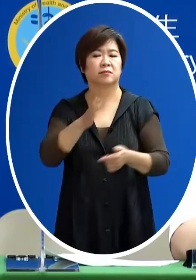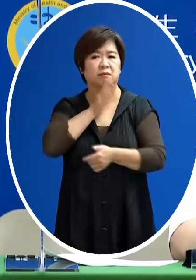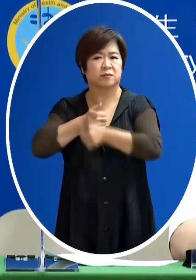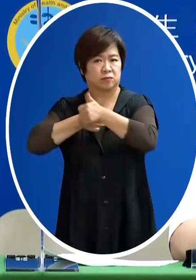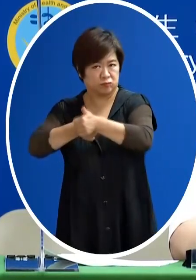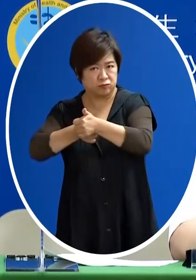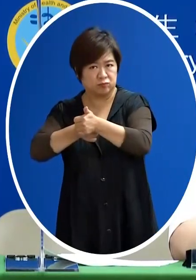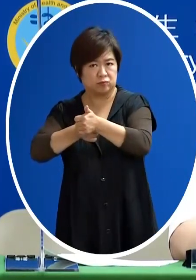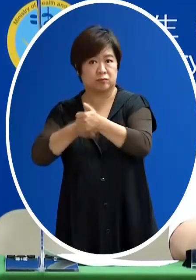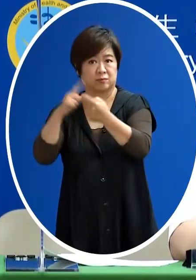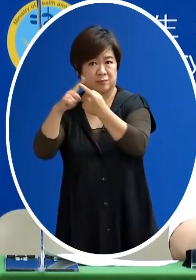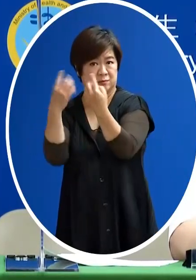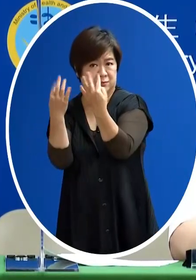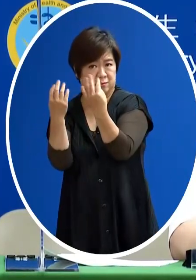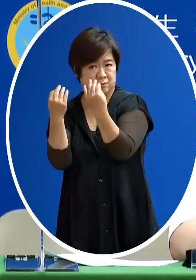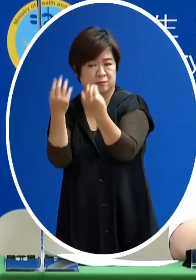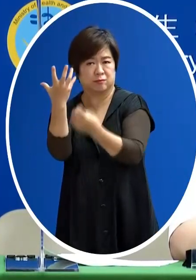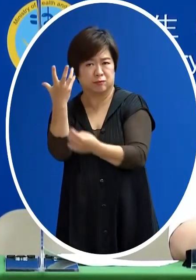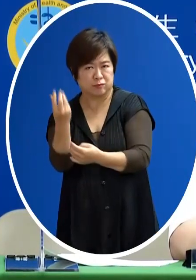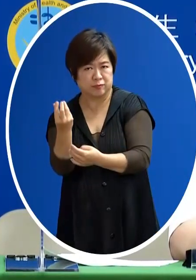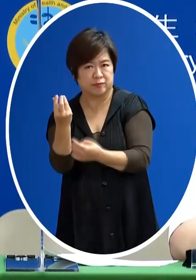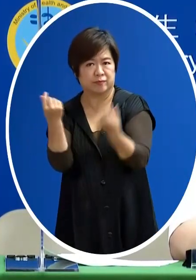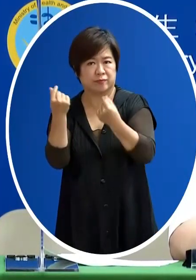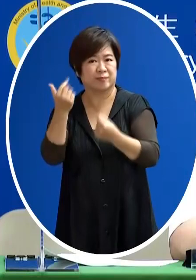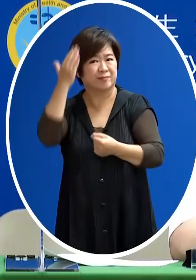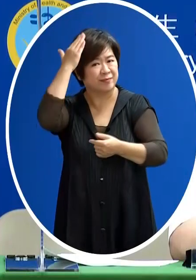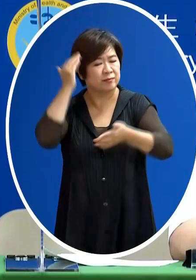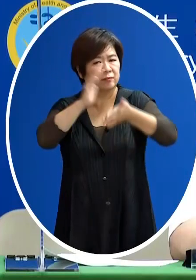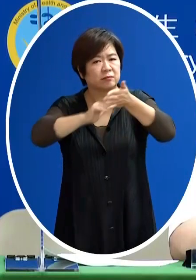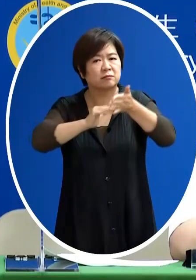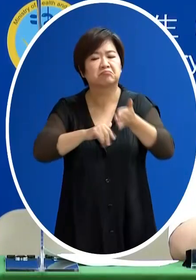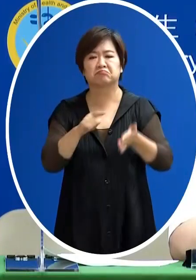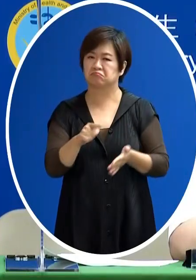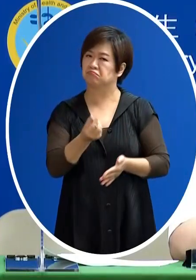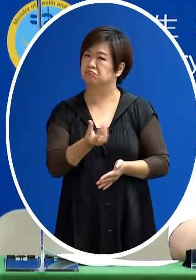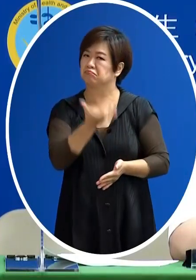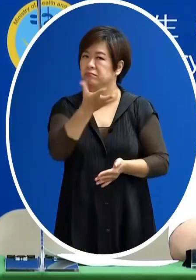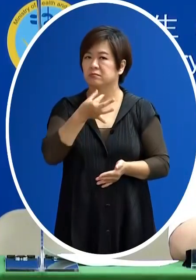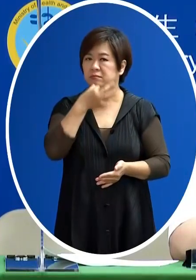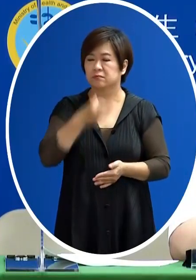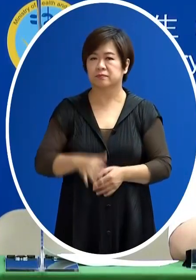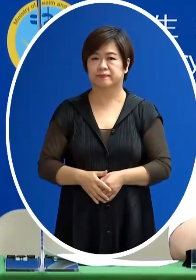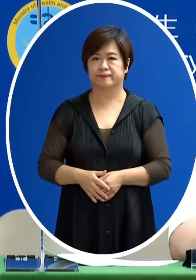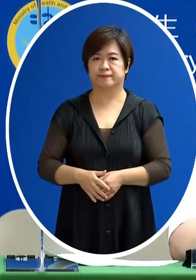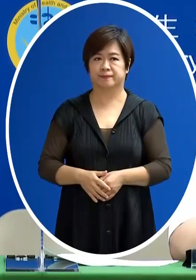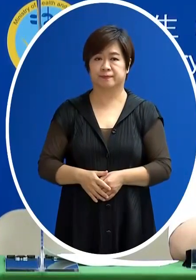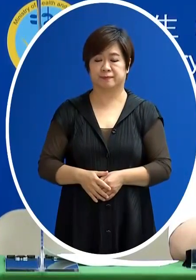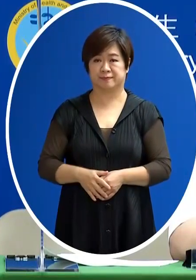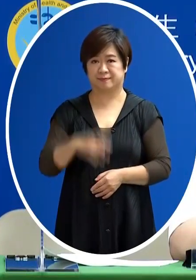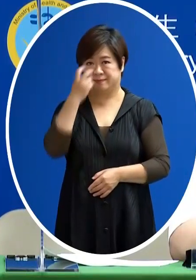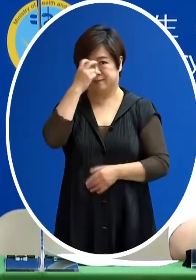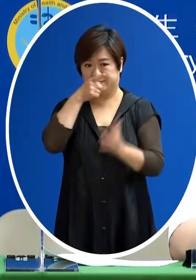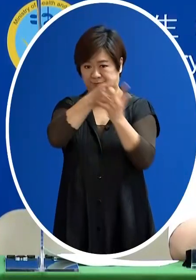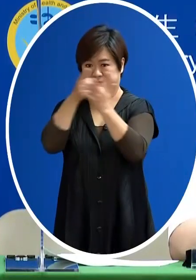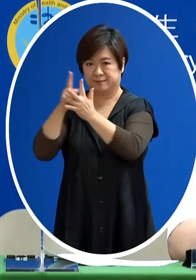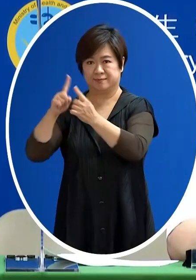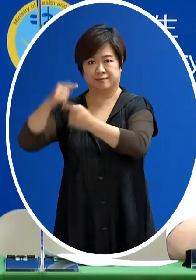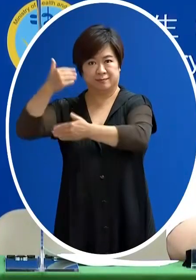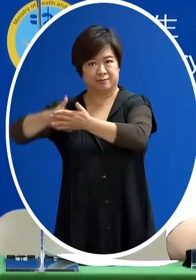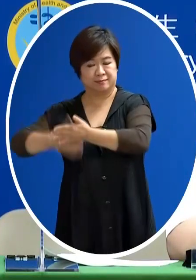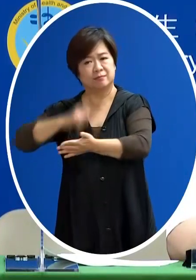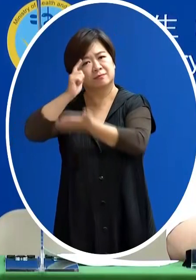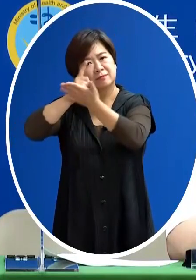的比例会下降哦，那主要是说黑数会增加的意思哦。那当然这样可能是说因为验出来的人变少，那个每